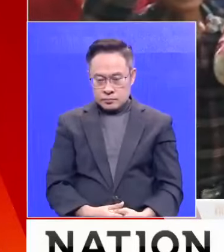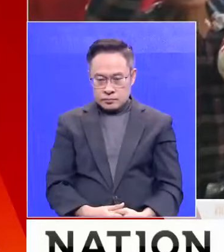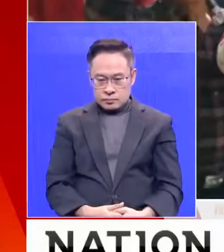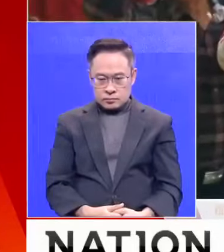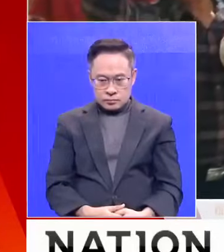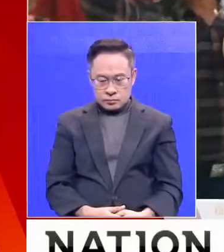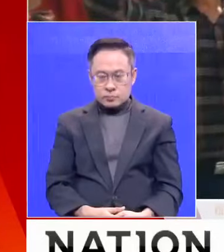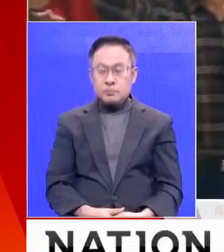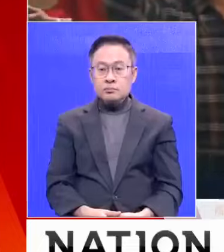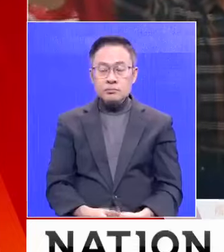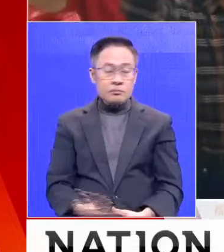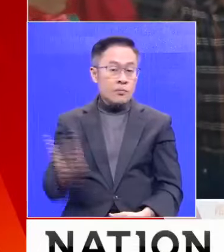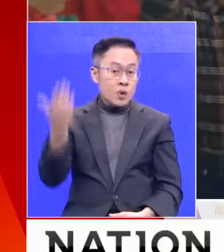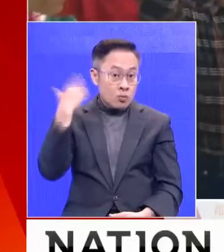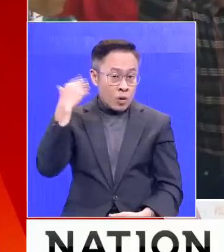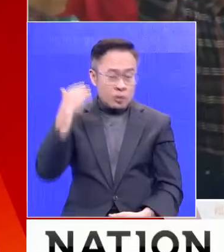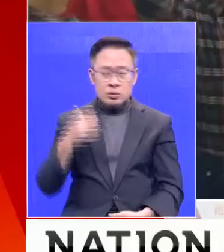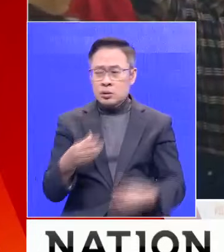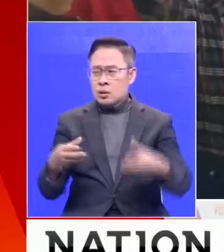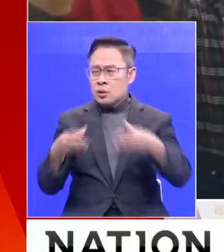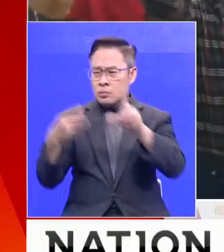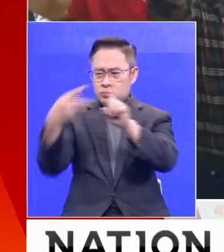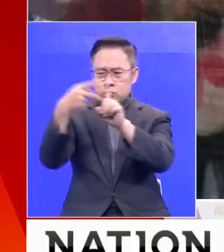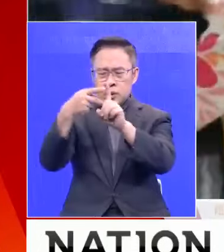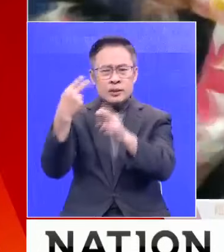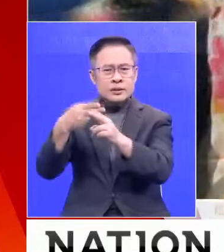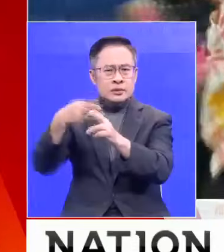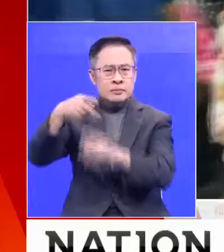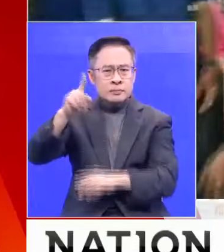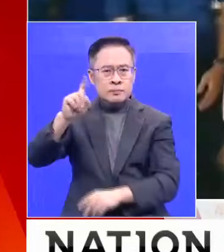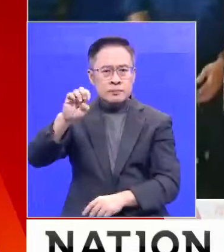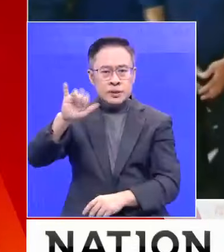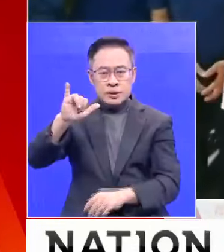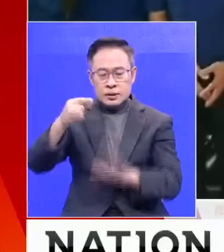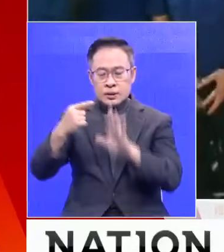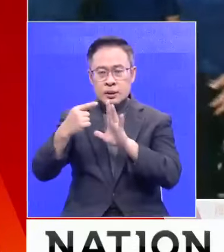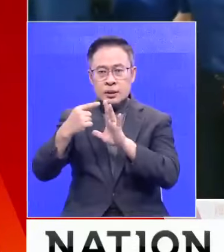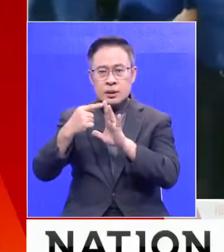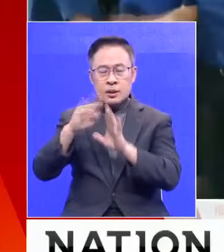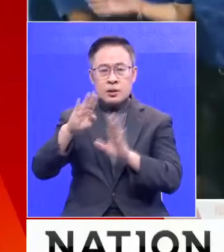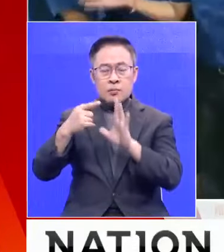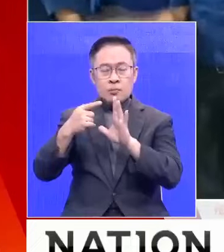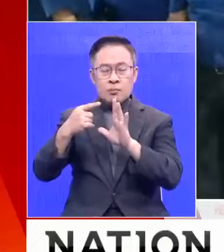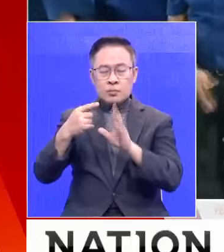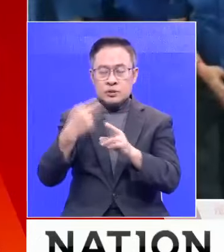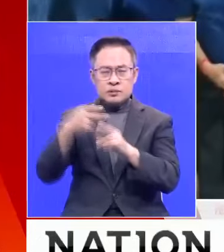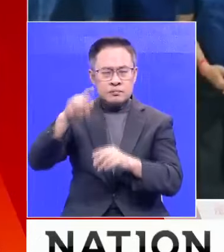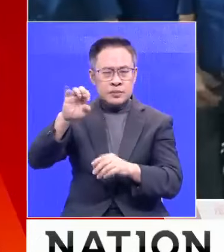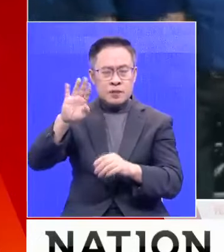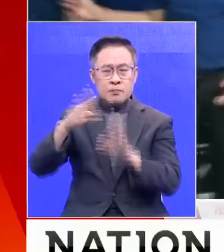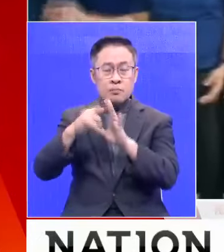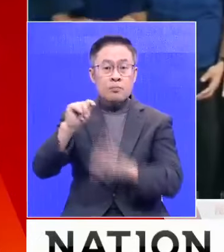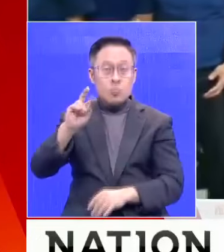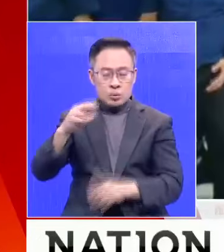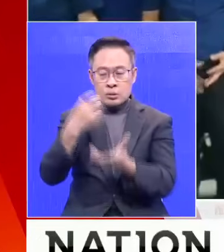งสปิริตในการที่จะแบบว่าเออลาออกเถอะแต่อย่างที่คุณอ๋องบอกอ่ะก็ต้องเกรงใจก็ต้องเกรงใจคะแนนที่เขาฟาด